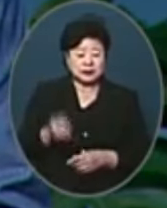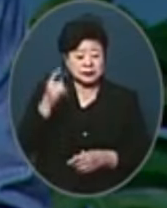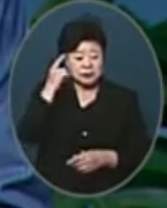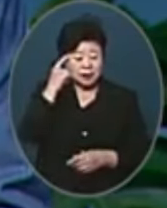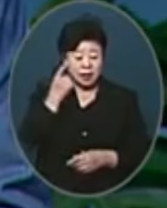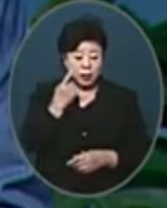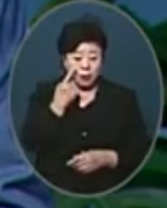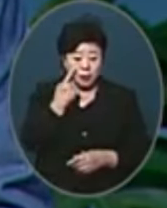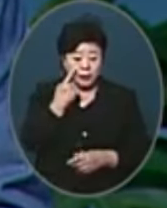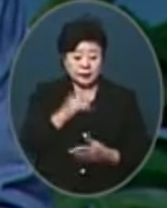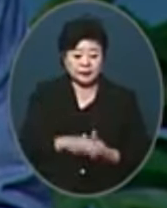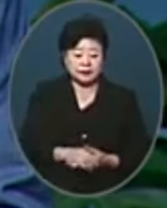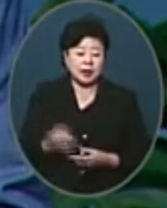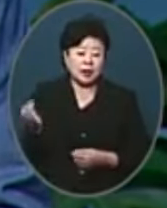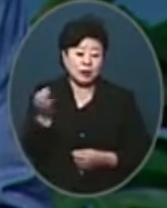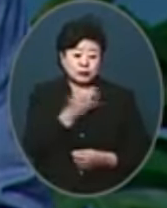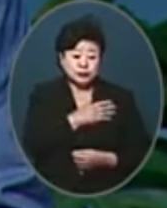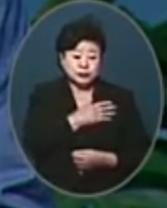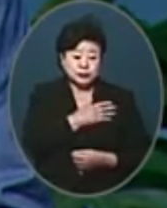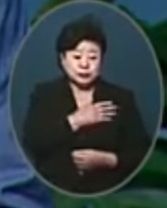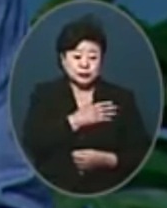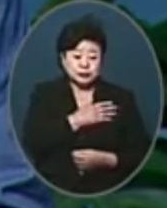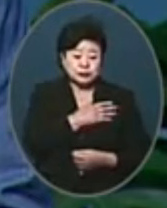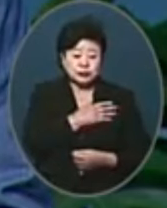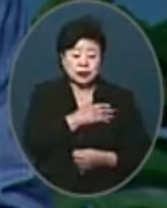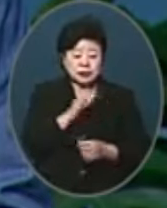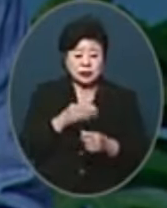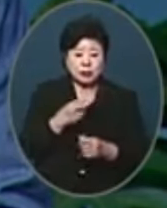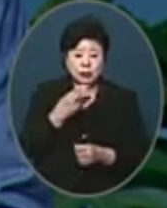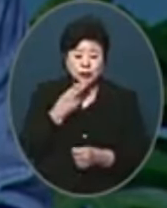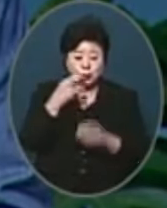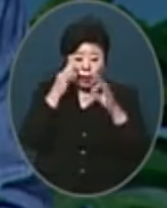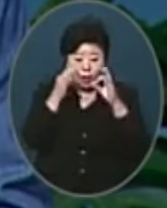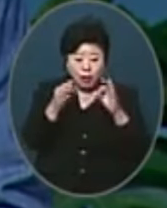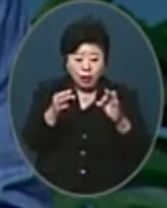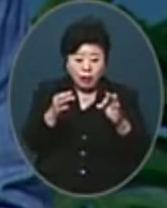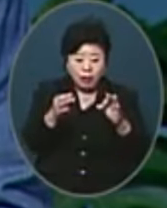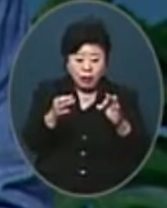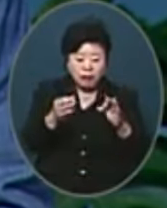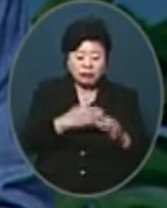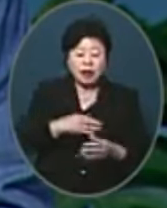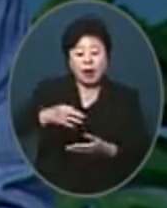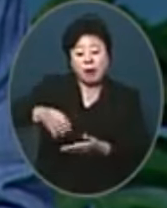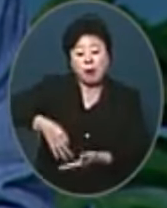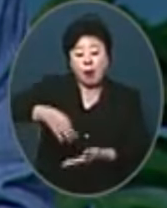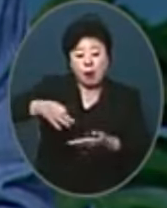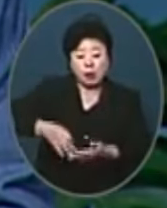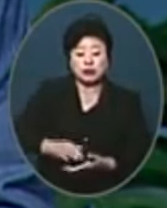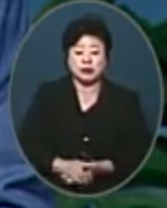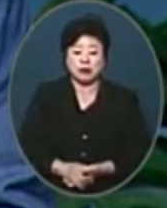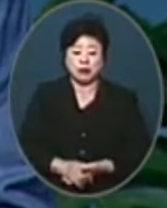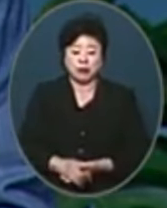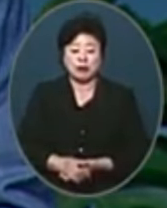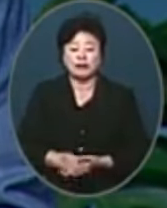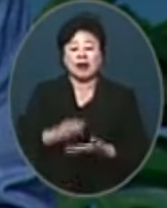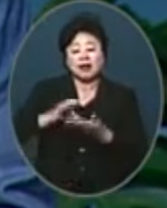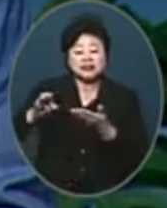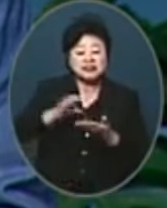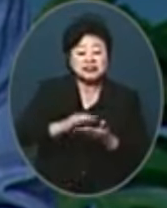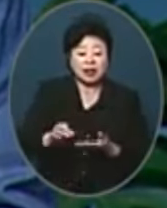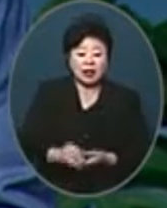보면 부자에게 큰 잘못이 없는 것처럼 보입니다. 내가 벌어서 내가 쓴다는데